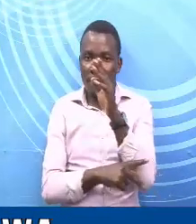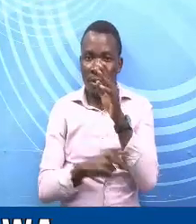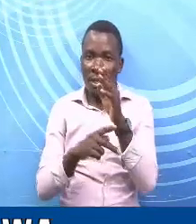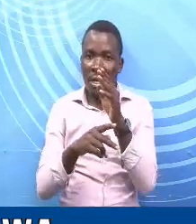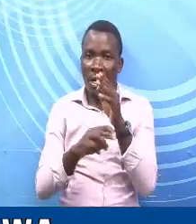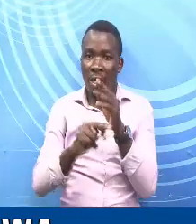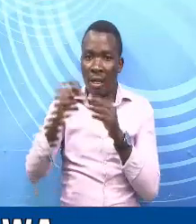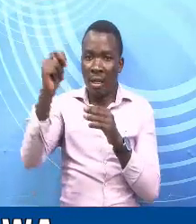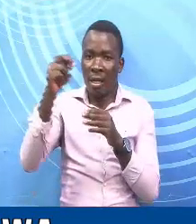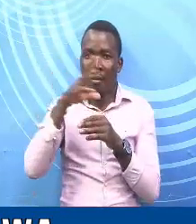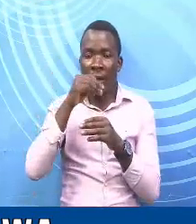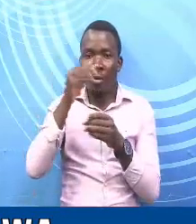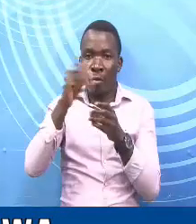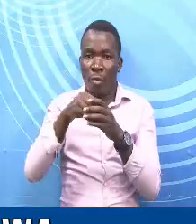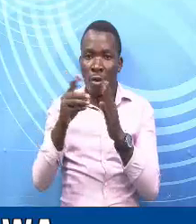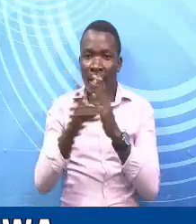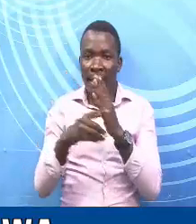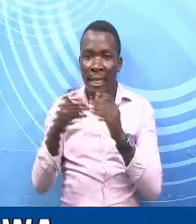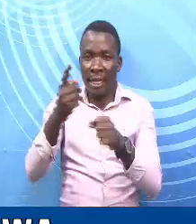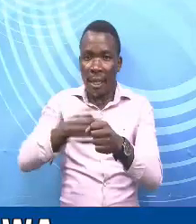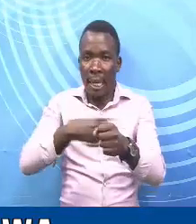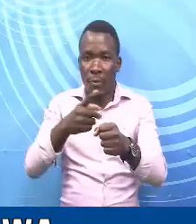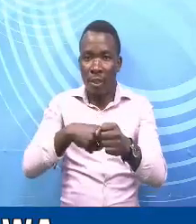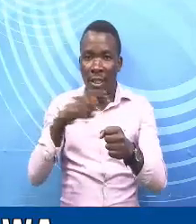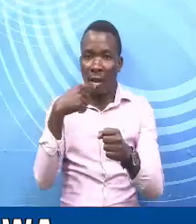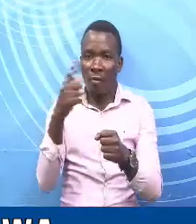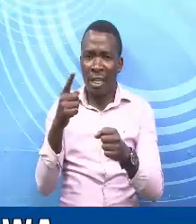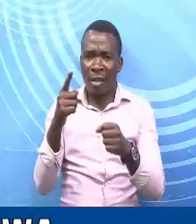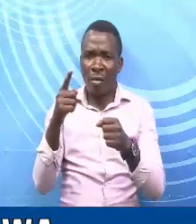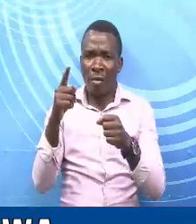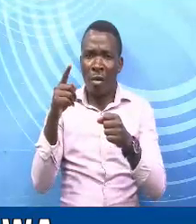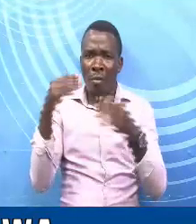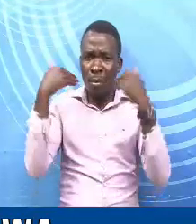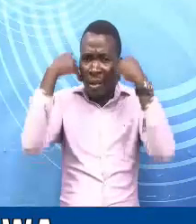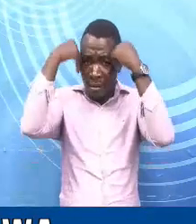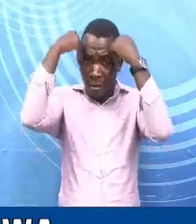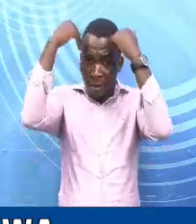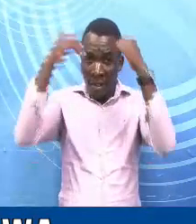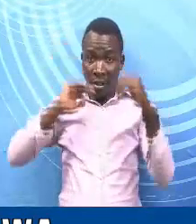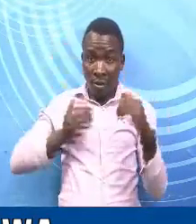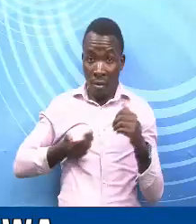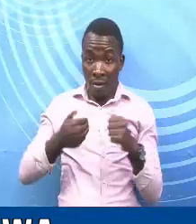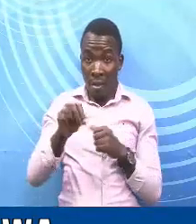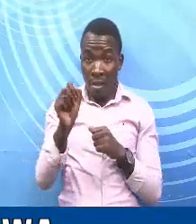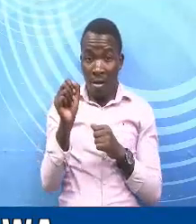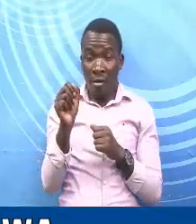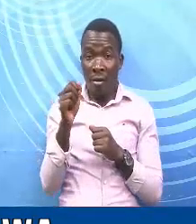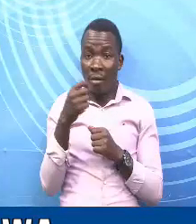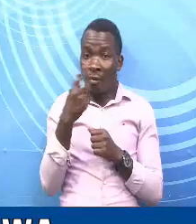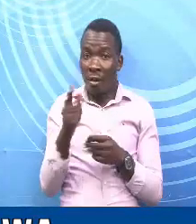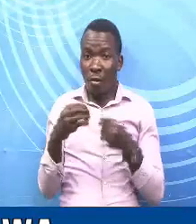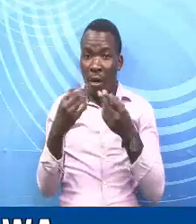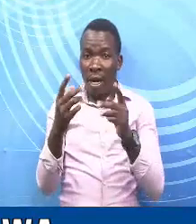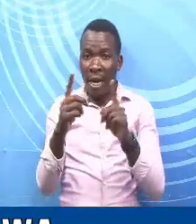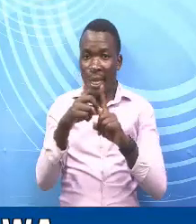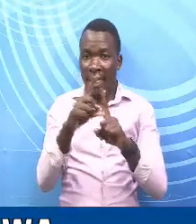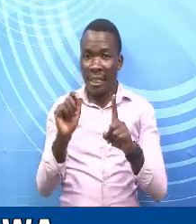y'amajyaruguru aho bamwe mu bagabo bo mu karere ka Musanze bavuga ko bahozwa ku nkeke n'abagore babo bitwaza ko ngo bahawe ijambo